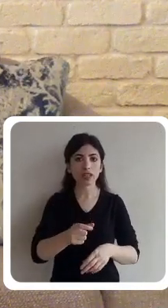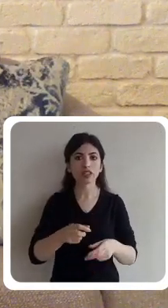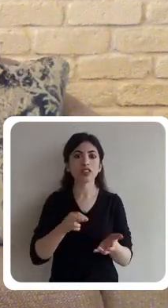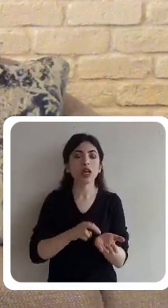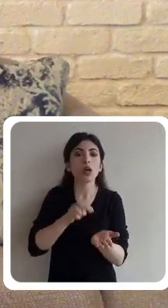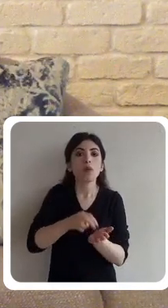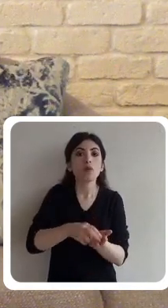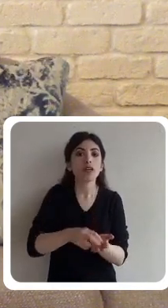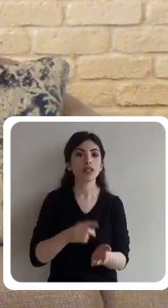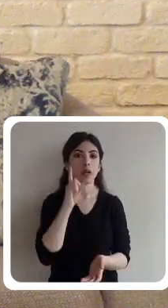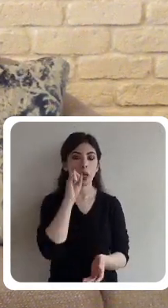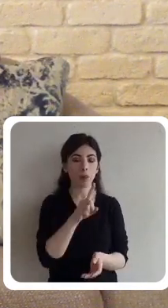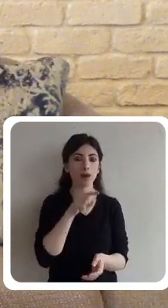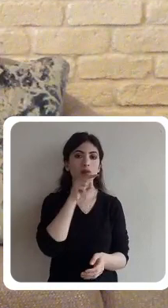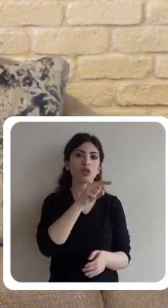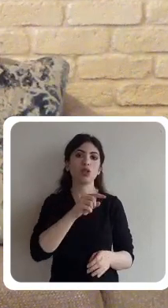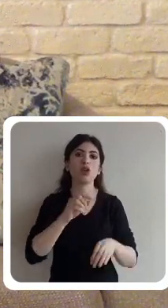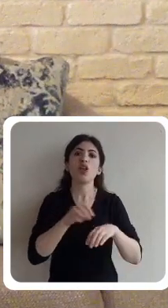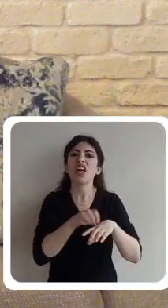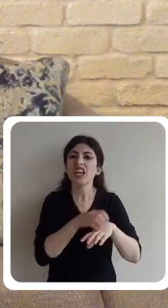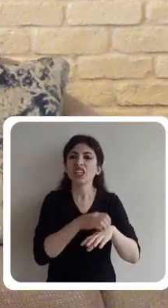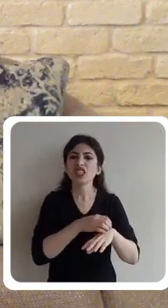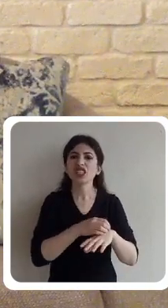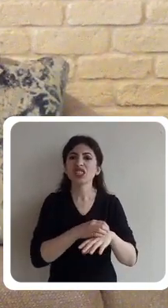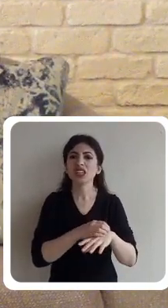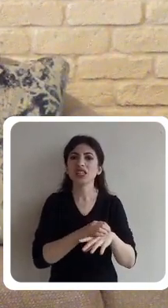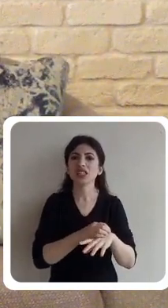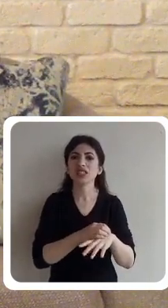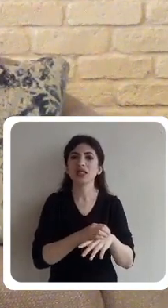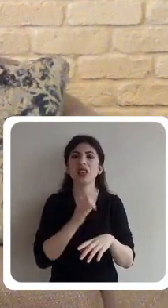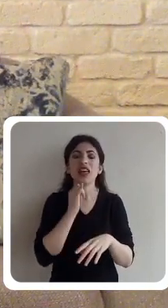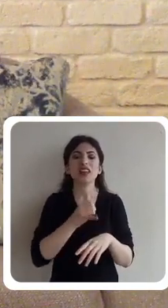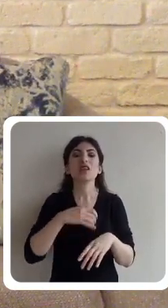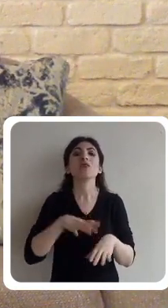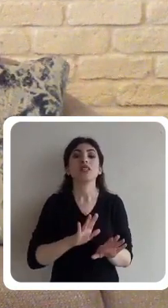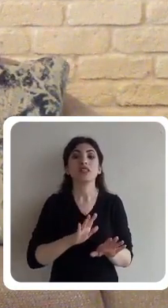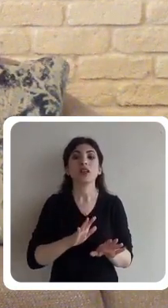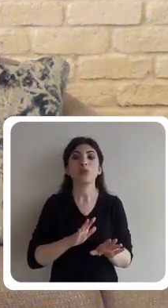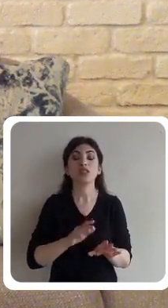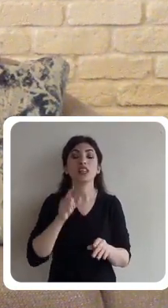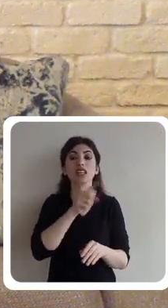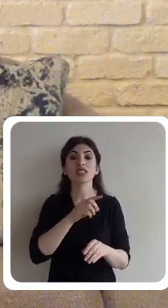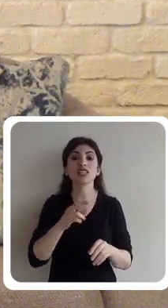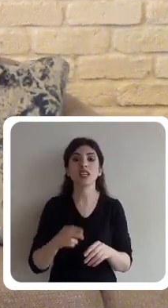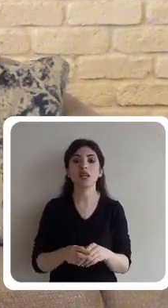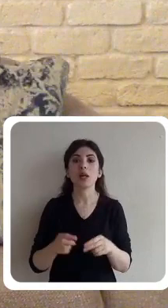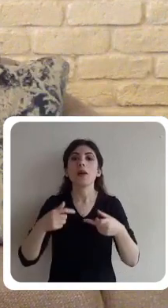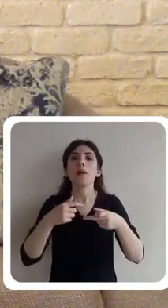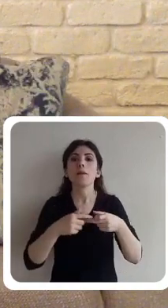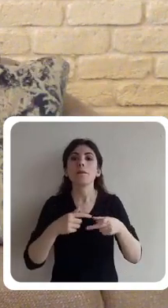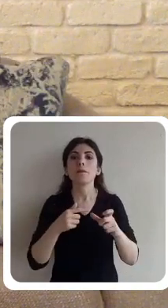Benim sadık bir köpeğim var. Onu kaşındırıp rahatsız etmezsen, bana söz verirsen sana bir parça peynir